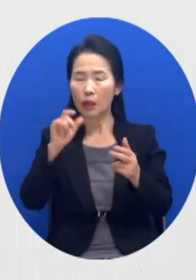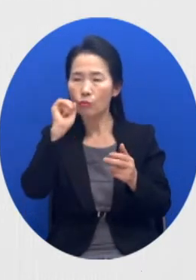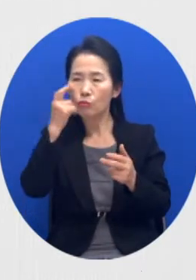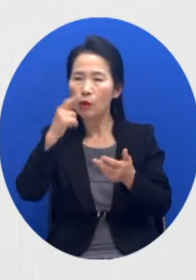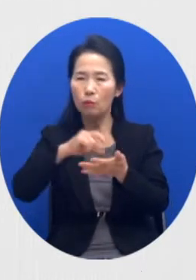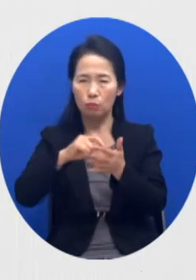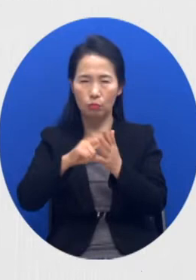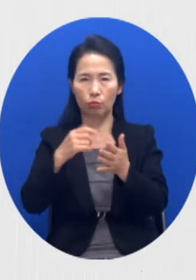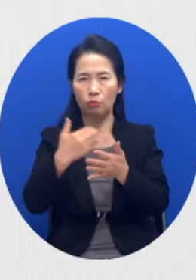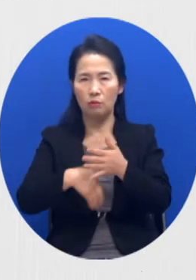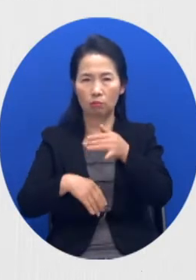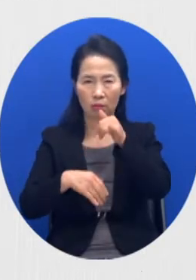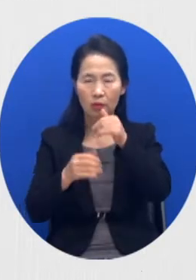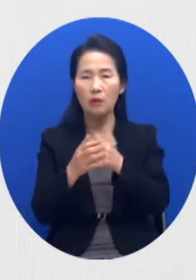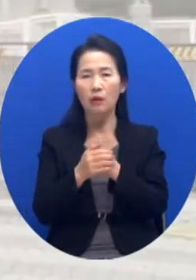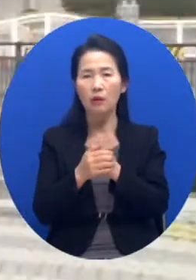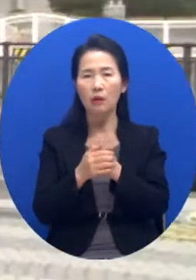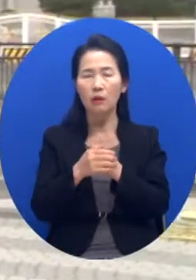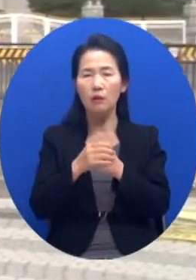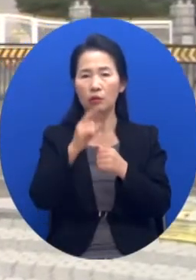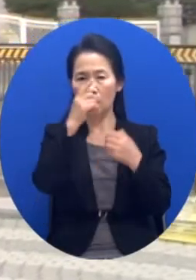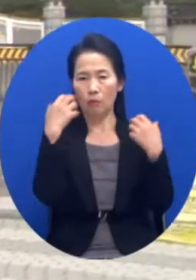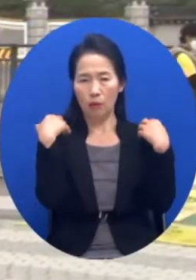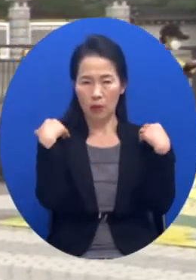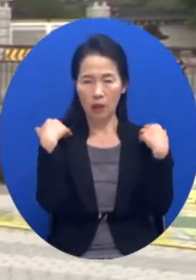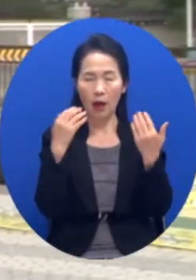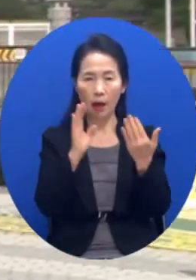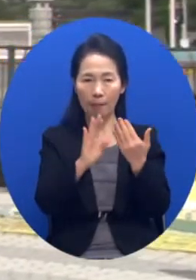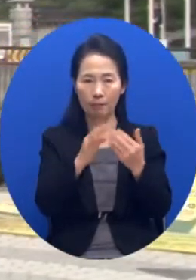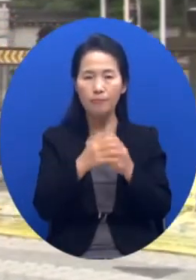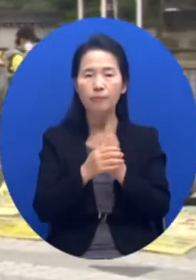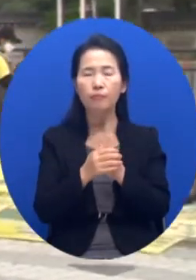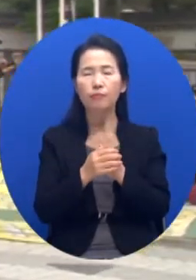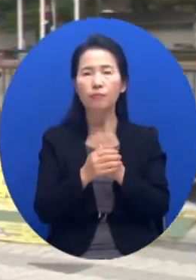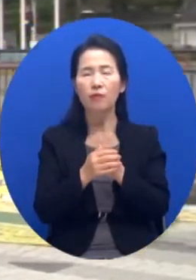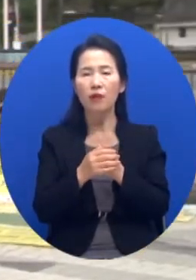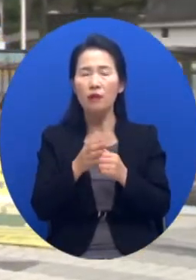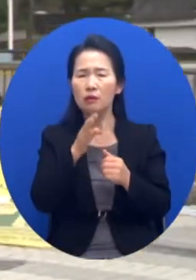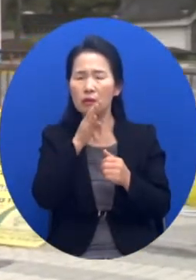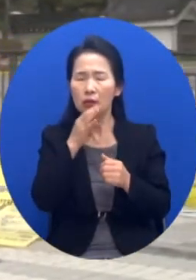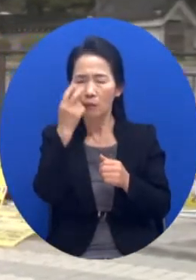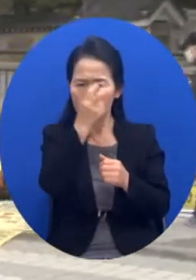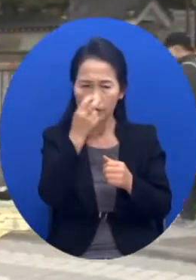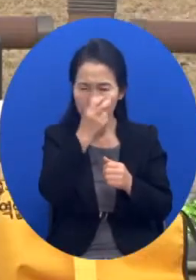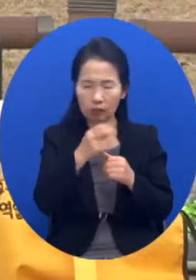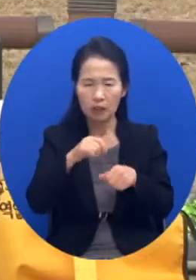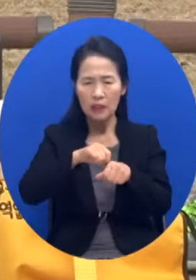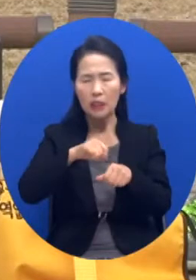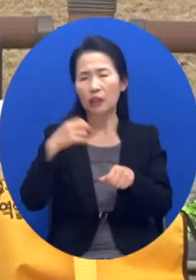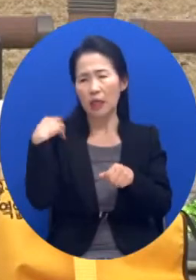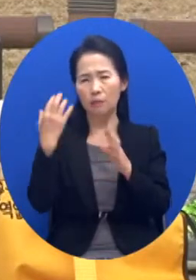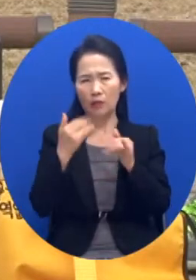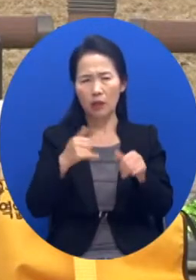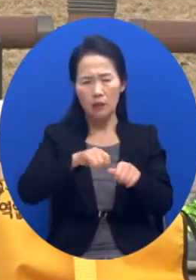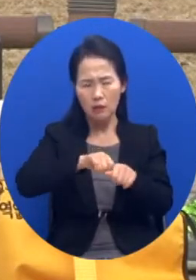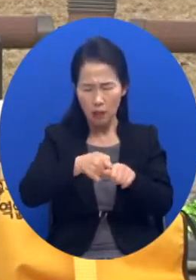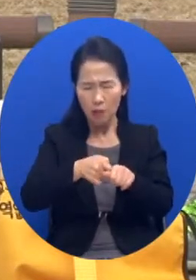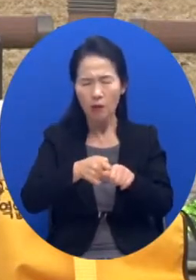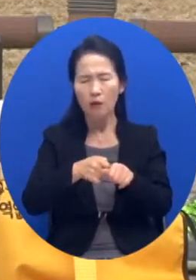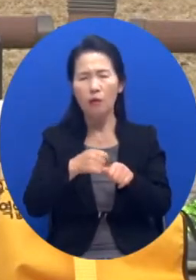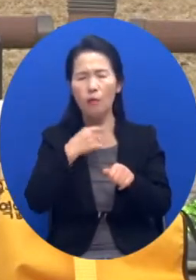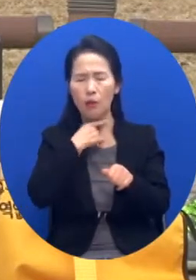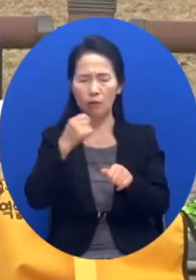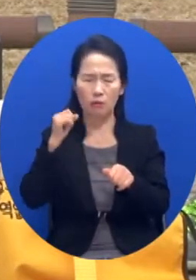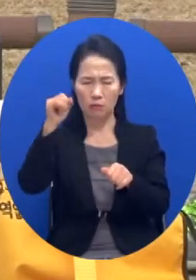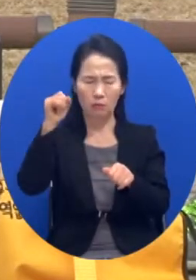상황. 청와대 앞, 세월호 사건의 진상 규명과 책임자들의 처벌을 촉구하며 목회자들이